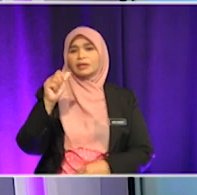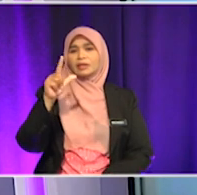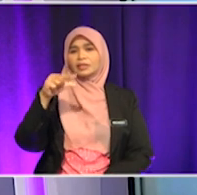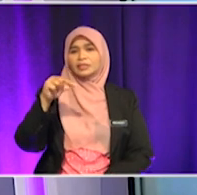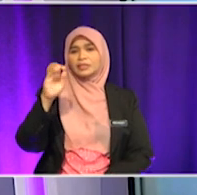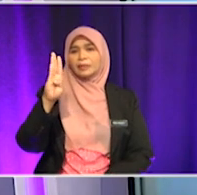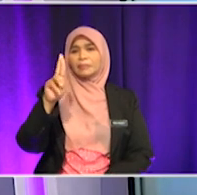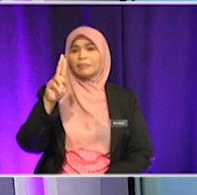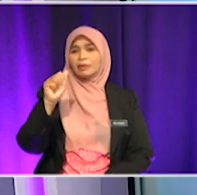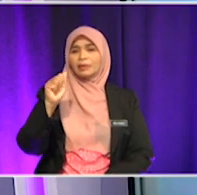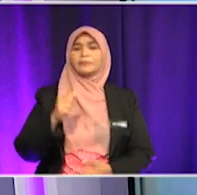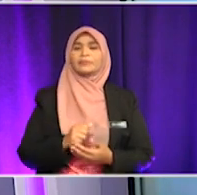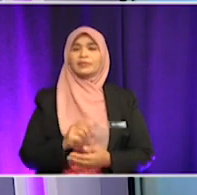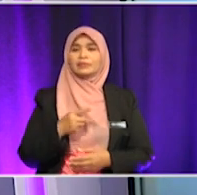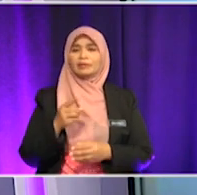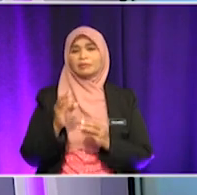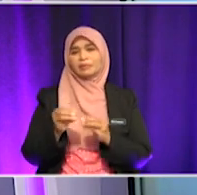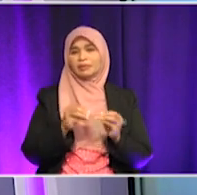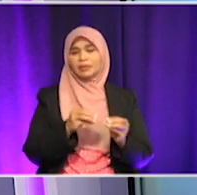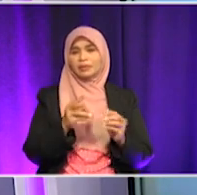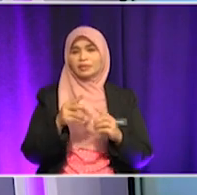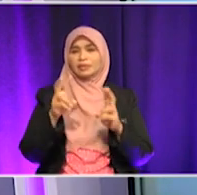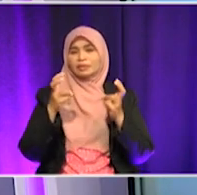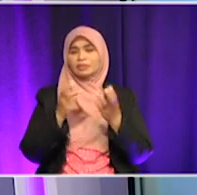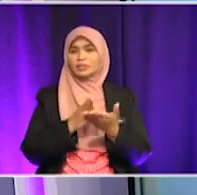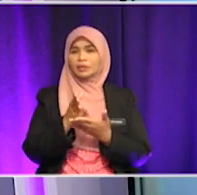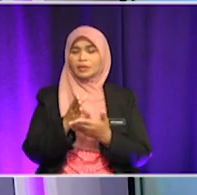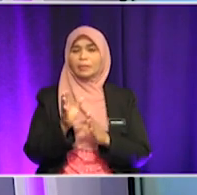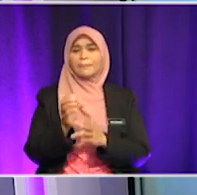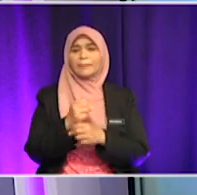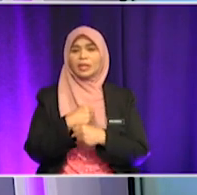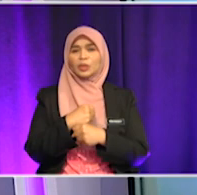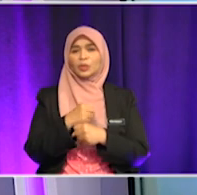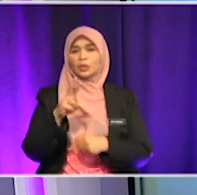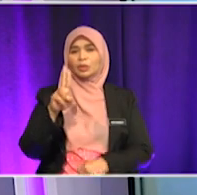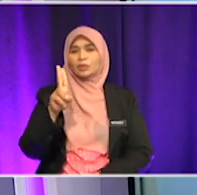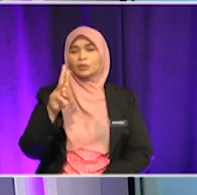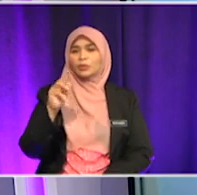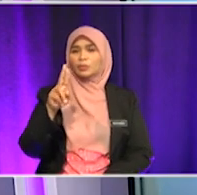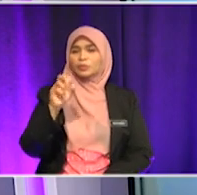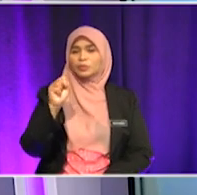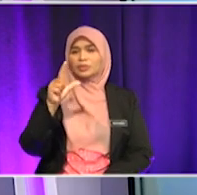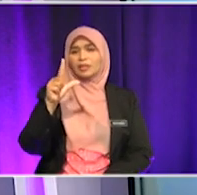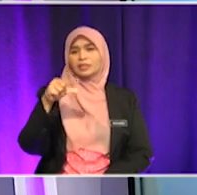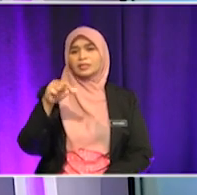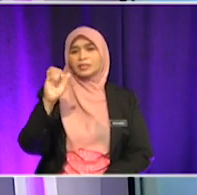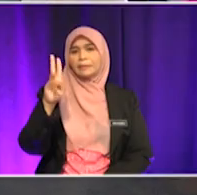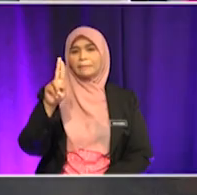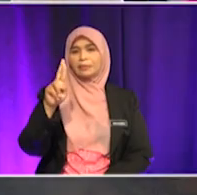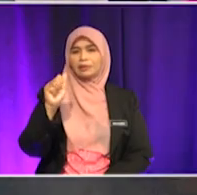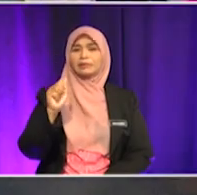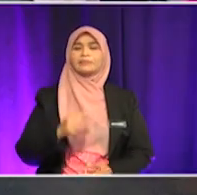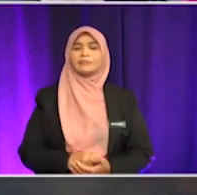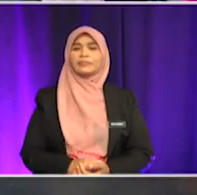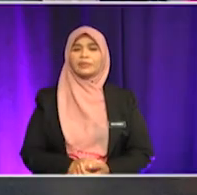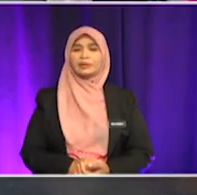akan beralih pula kepada subtopik seterusnya, iaitu membentuk rumus algebra. Jadi untuk itu cikgu, jom kita teruskan. Okey, tadi Ifan dah